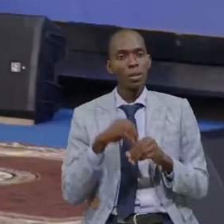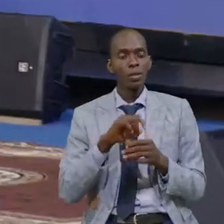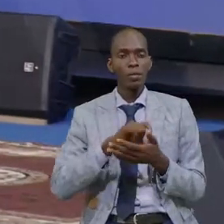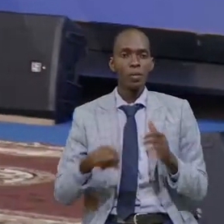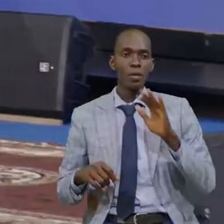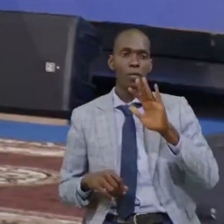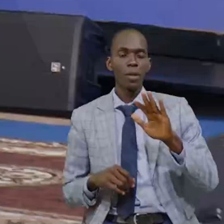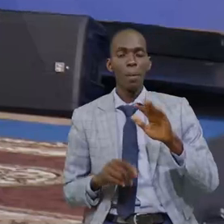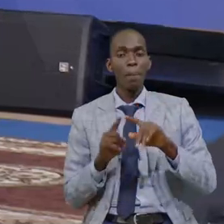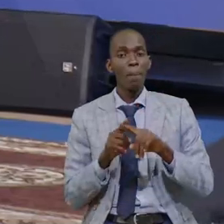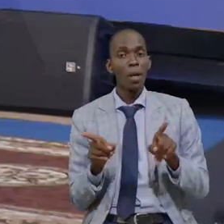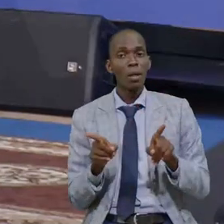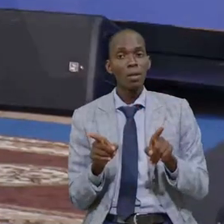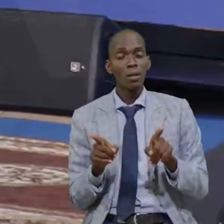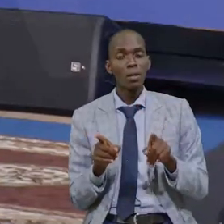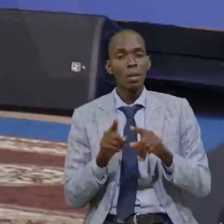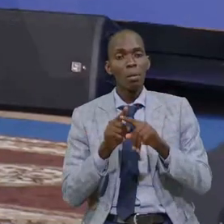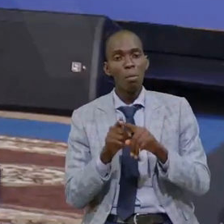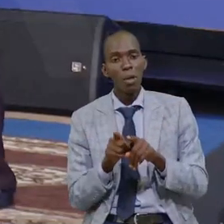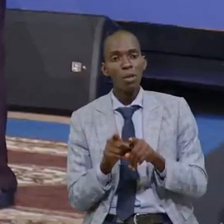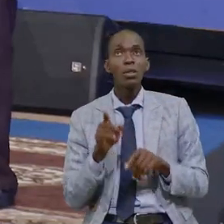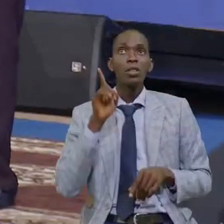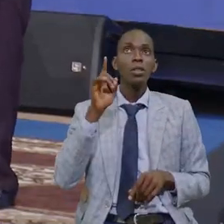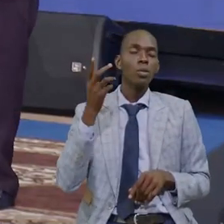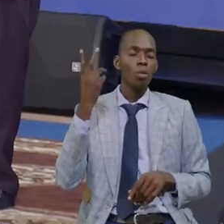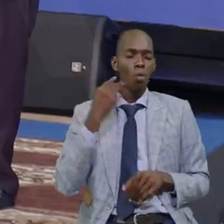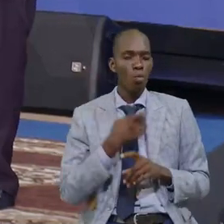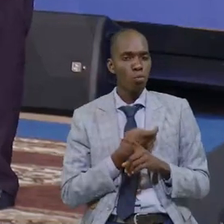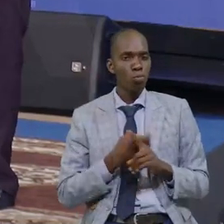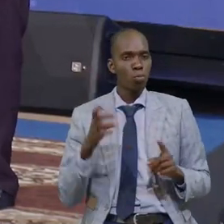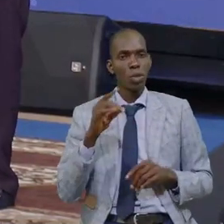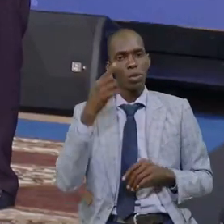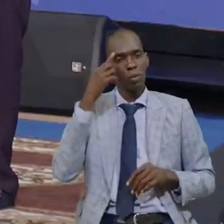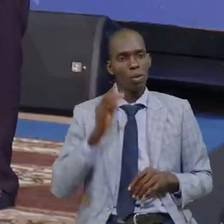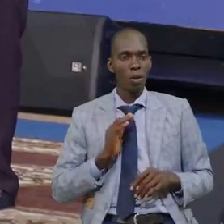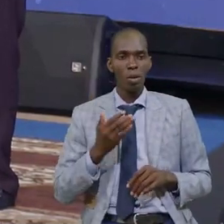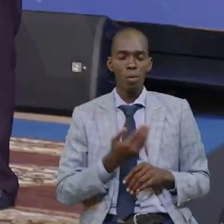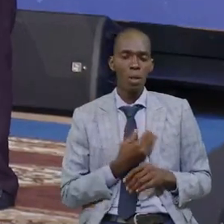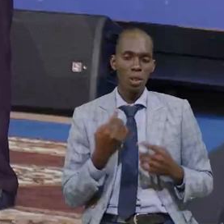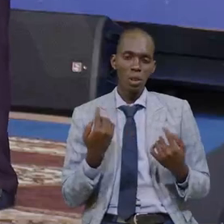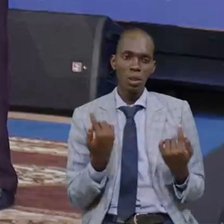verset 5, mais il était blessé pour nos péchés,